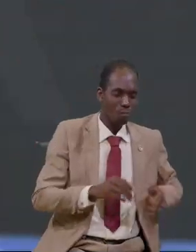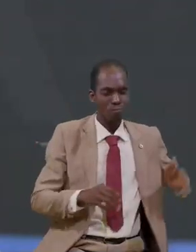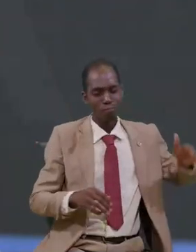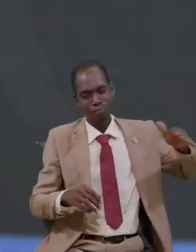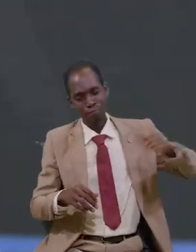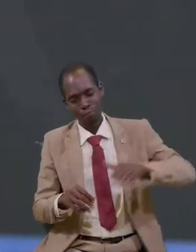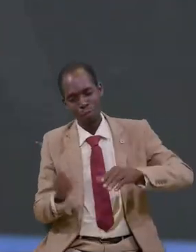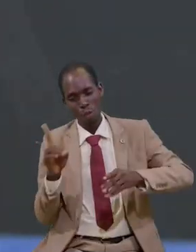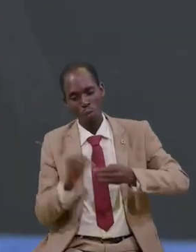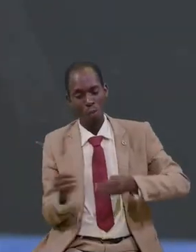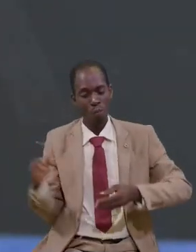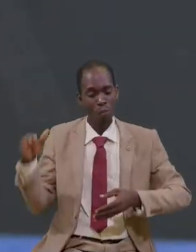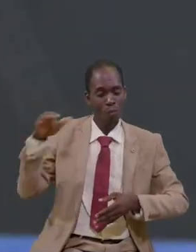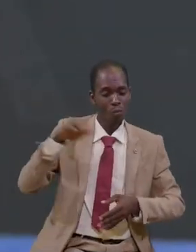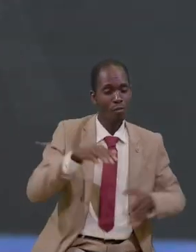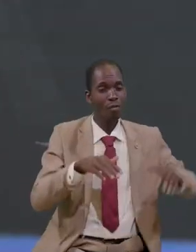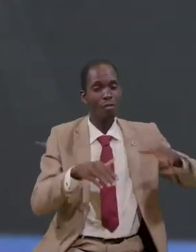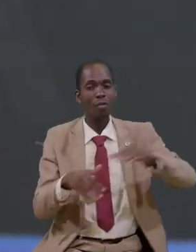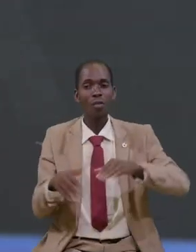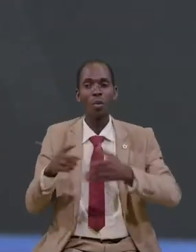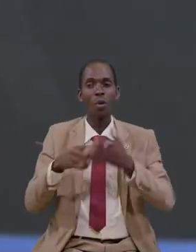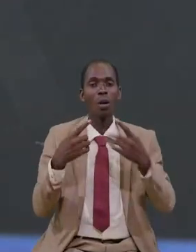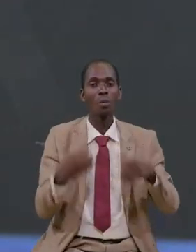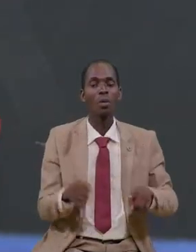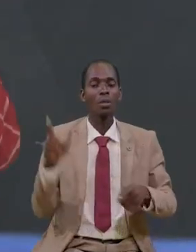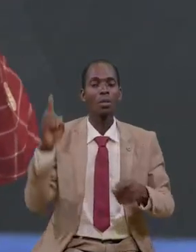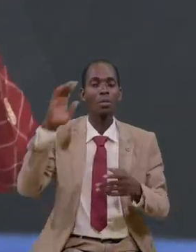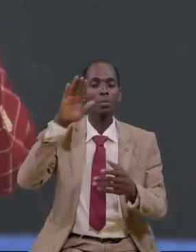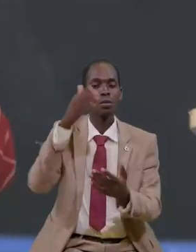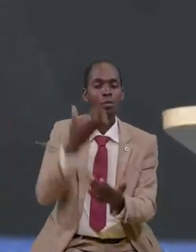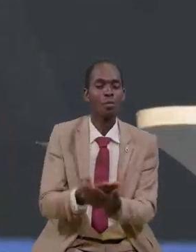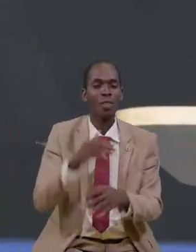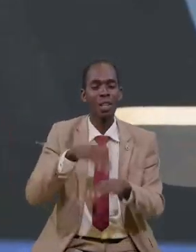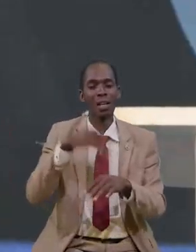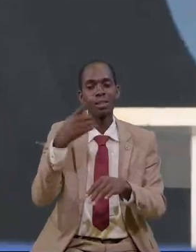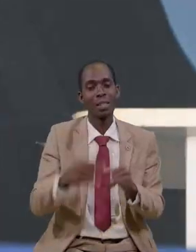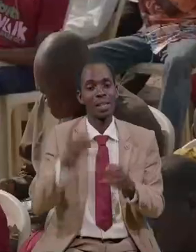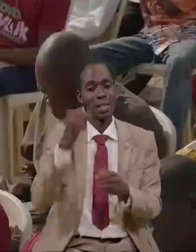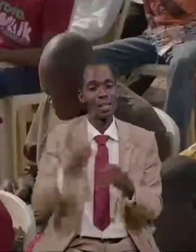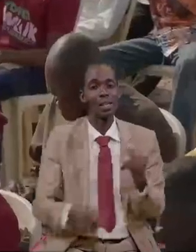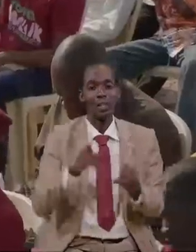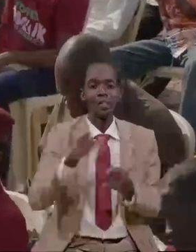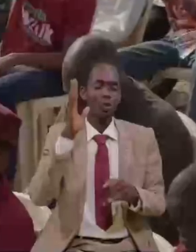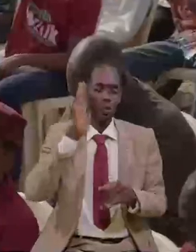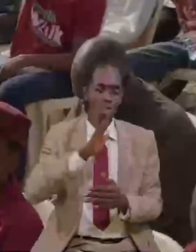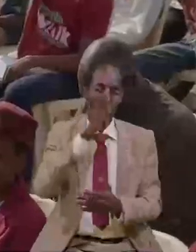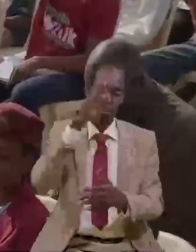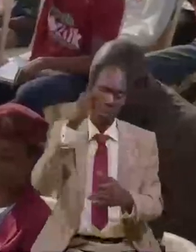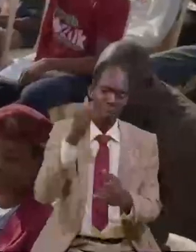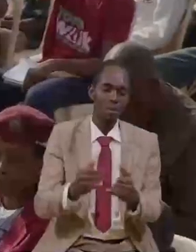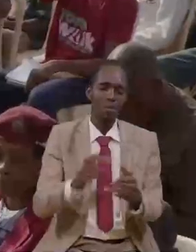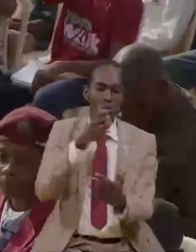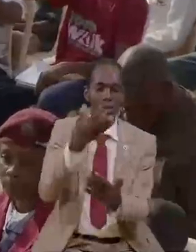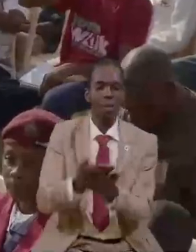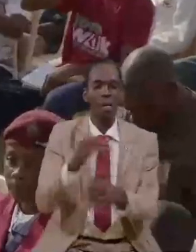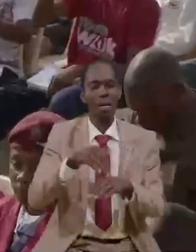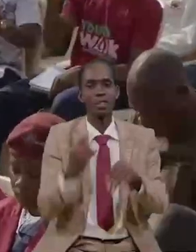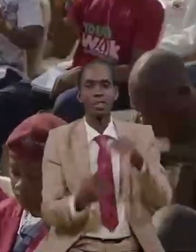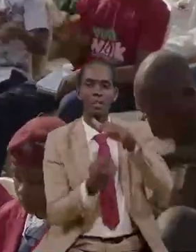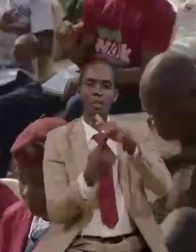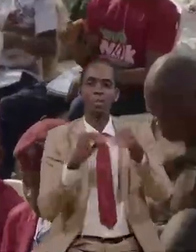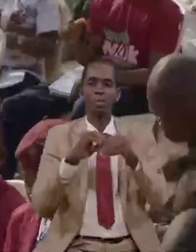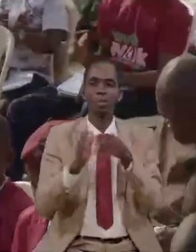Il est parvenu à la destination. Il est arrivé à l'autre bord. Tu parviendras à l'autre bord. Quand